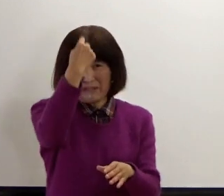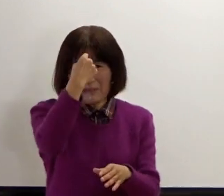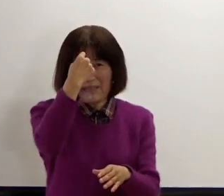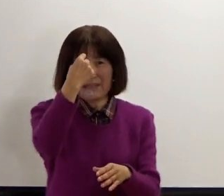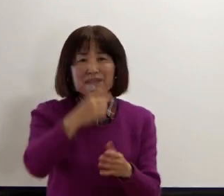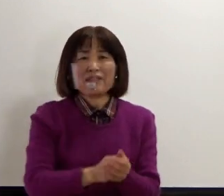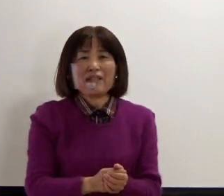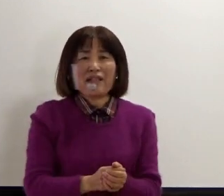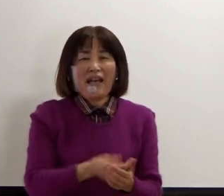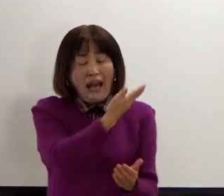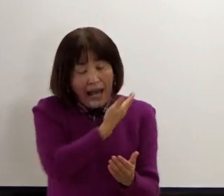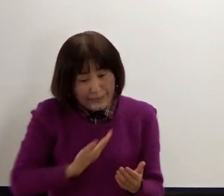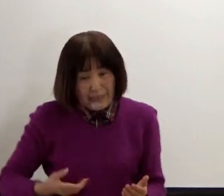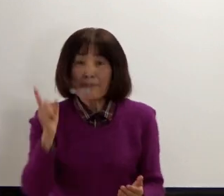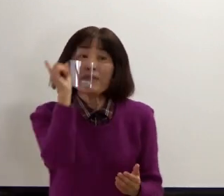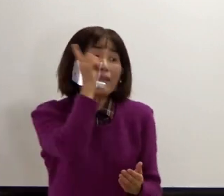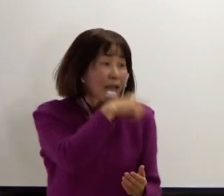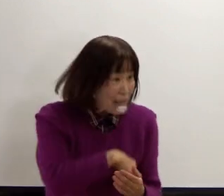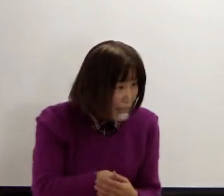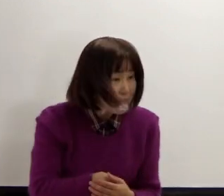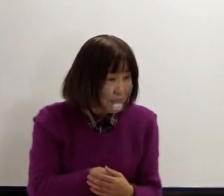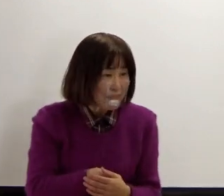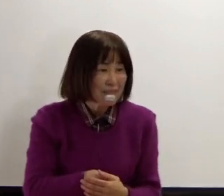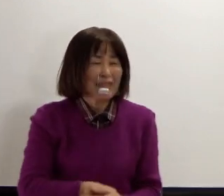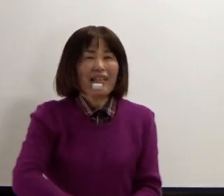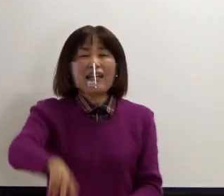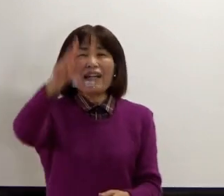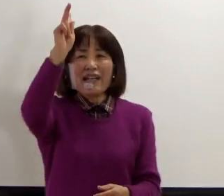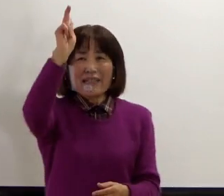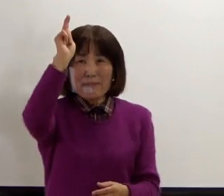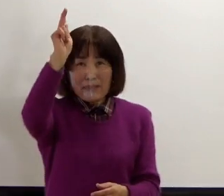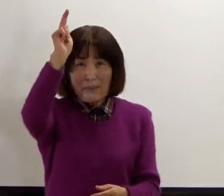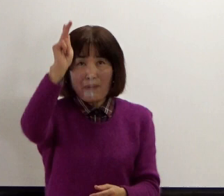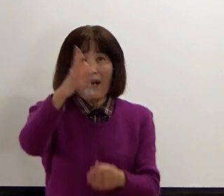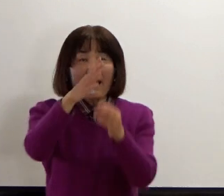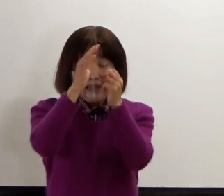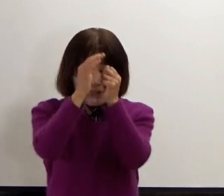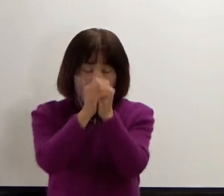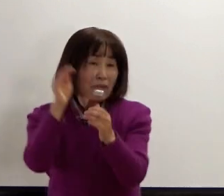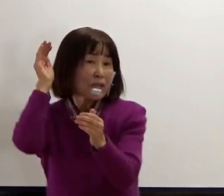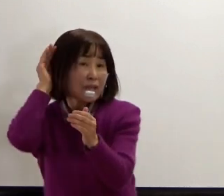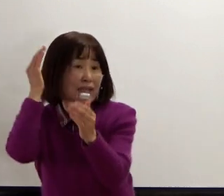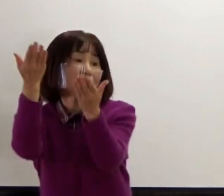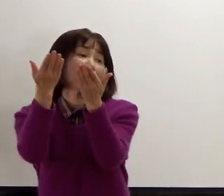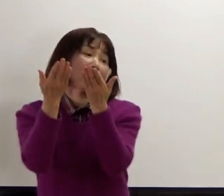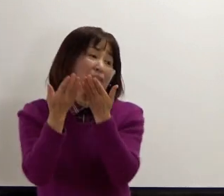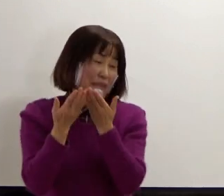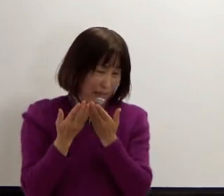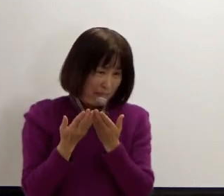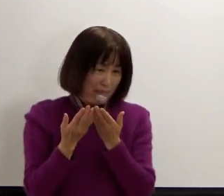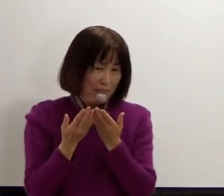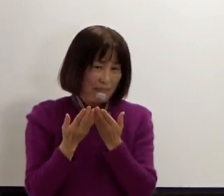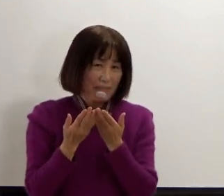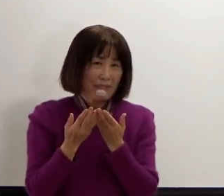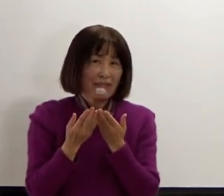神様は私たちの祈る祈りに耳を傾けておられるし、神の目はこの